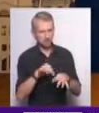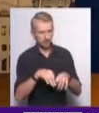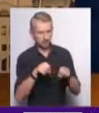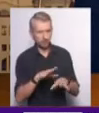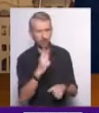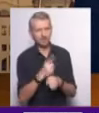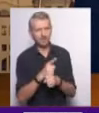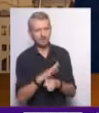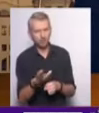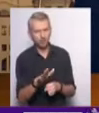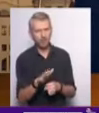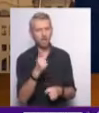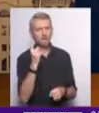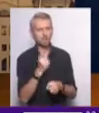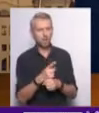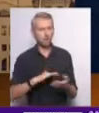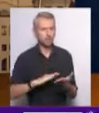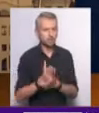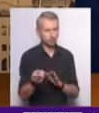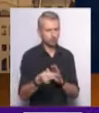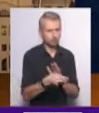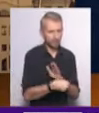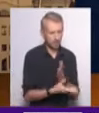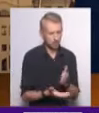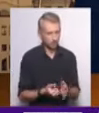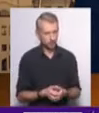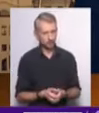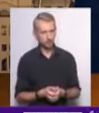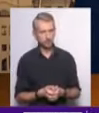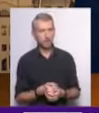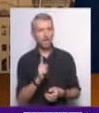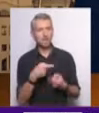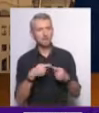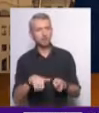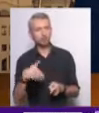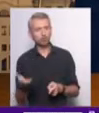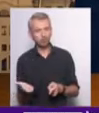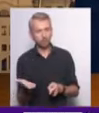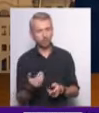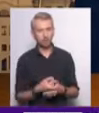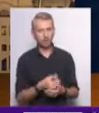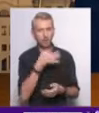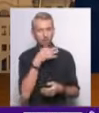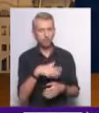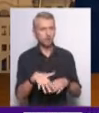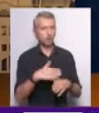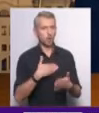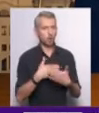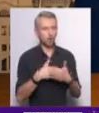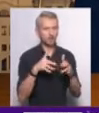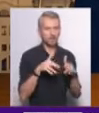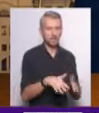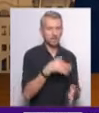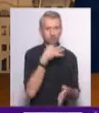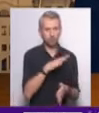а забороняє політичну пропаганду. Політичну агітацію. Але з іншої сторони, будь-яка громадська діяльність і